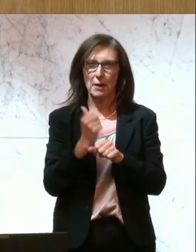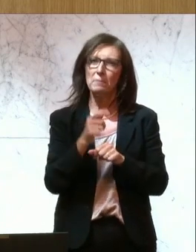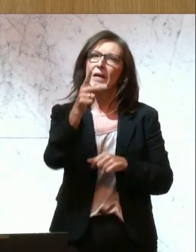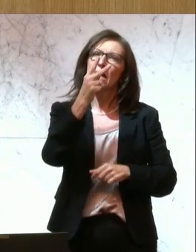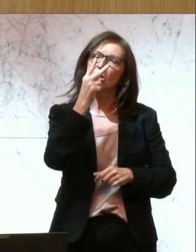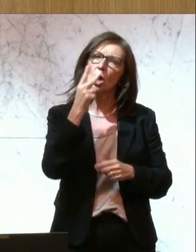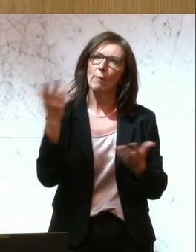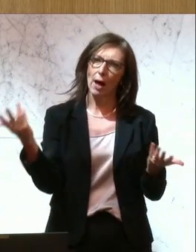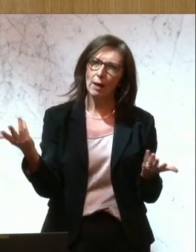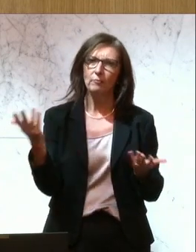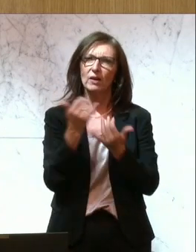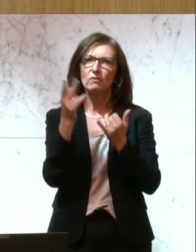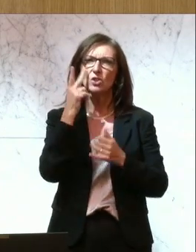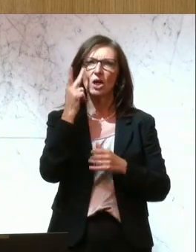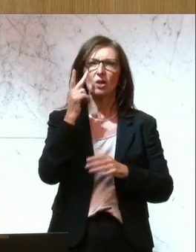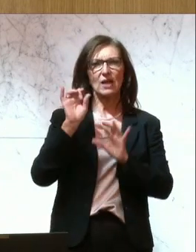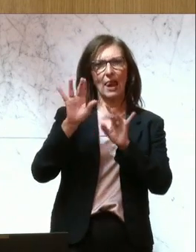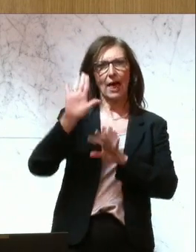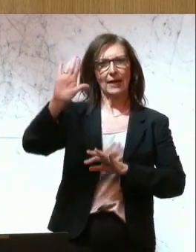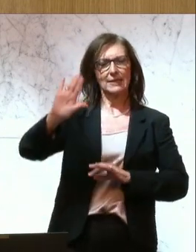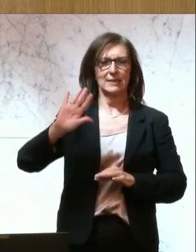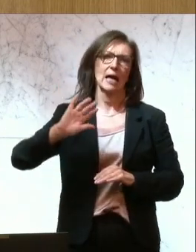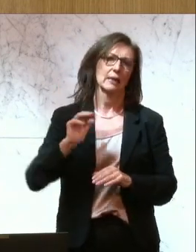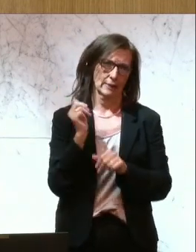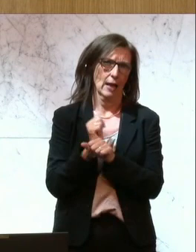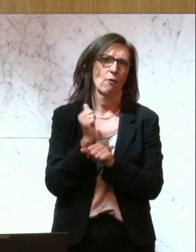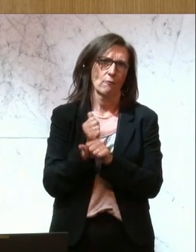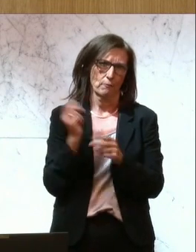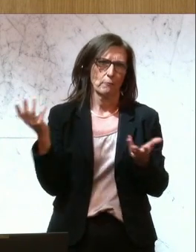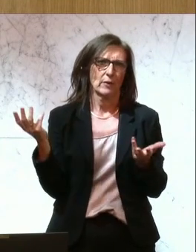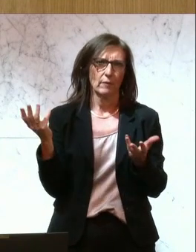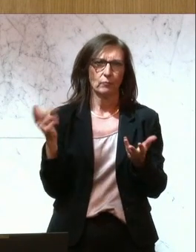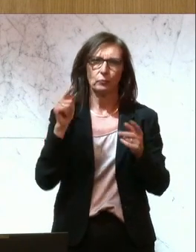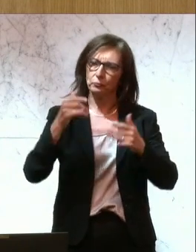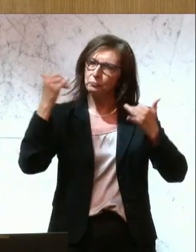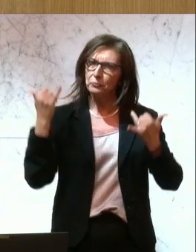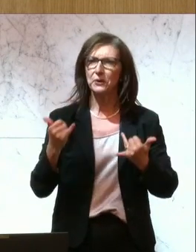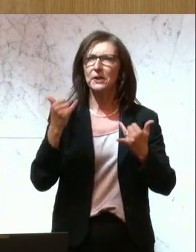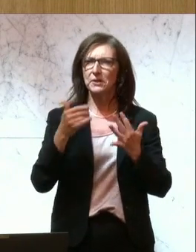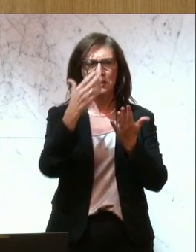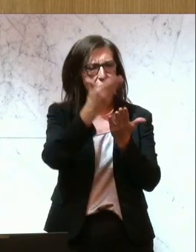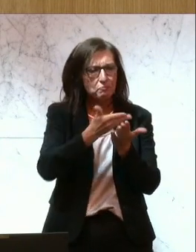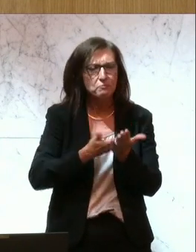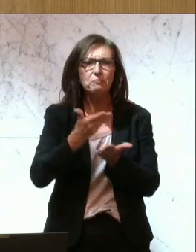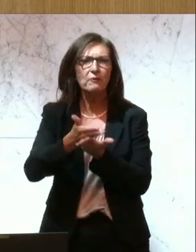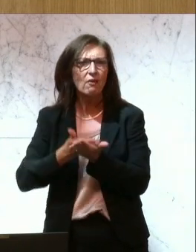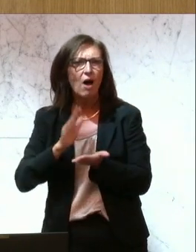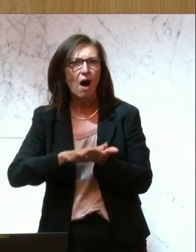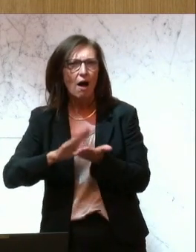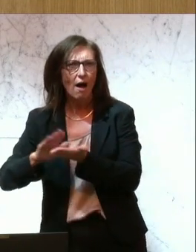denn ausschaut eigentlich mit dem Job der Lehrerinnen und Lehrer. Und wir haben uns gedacht, wir wollen uns das evidenzbasiert anschauen und haben gemeinsam mit